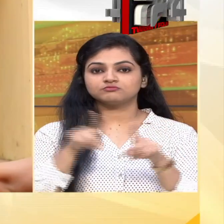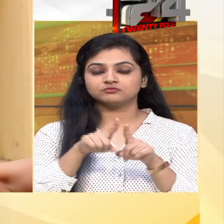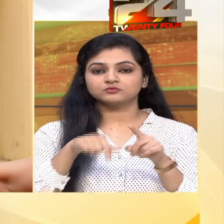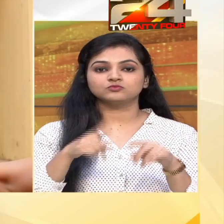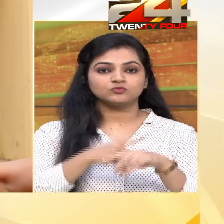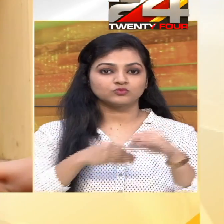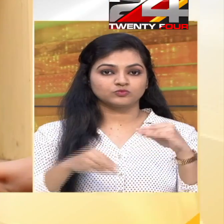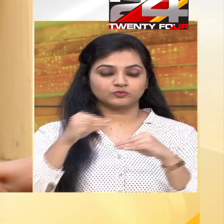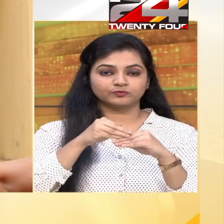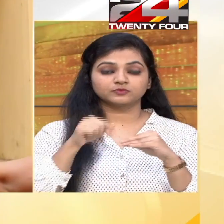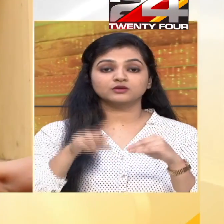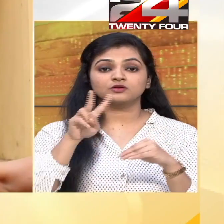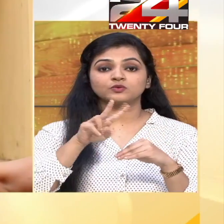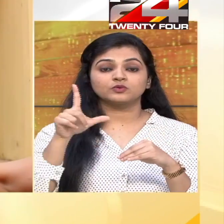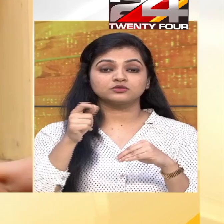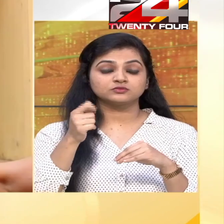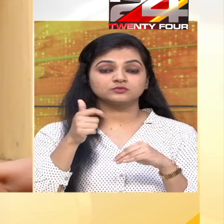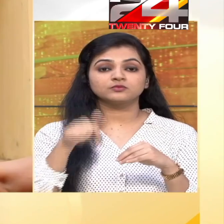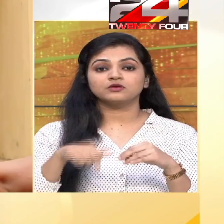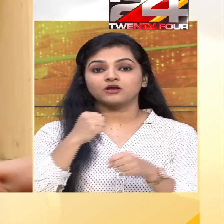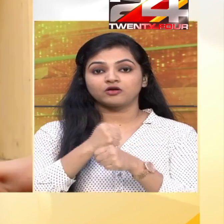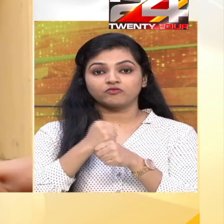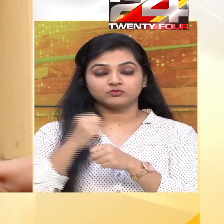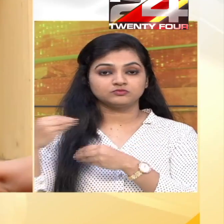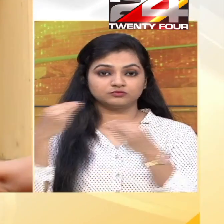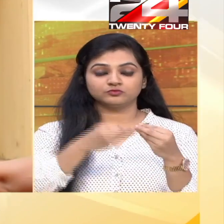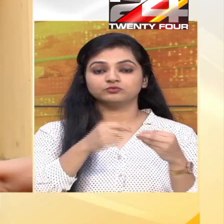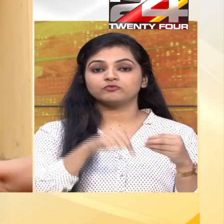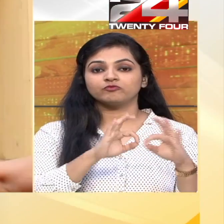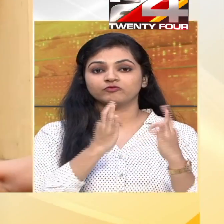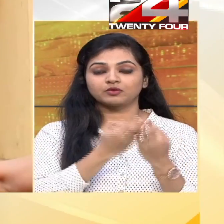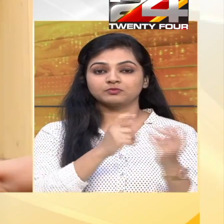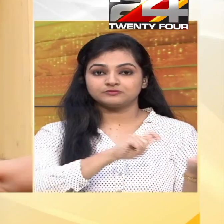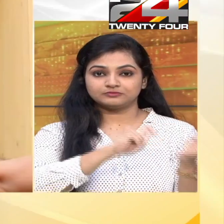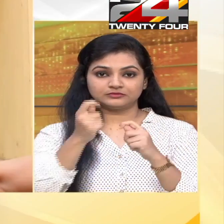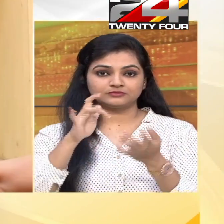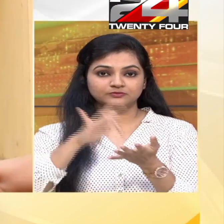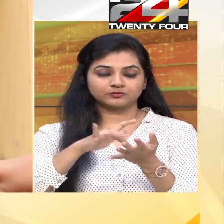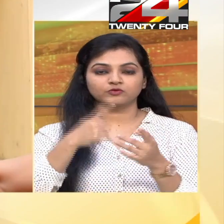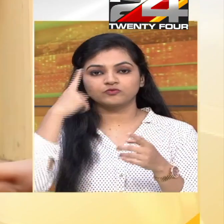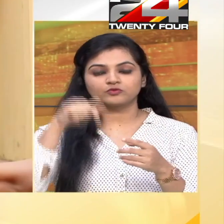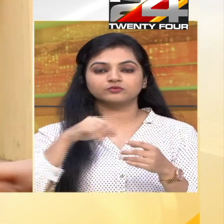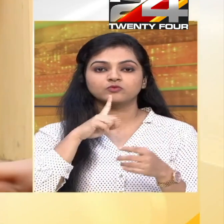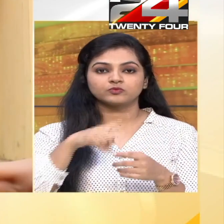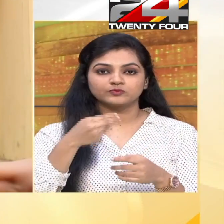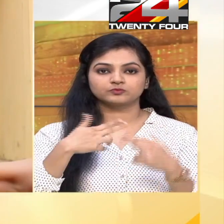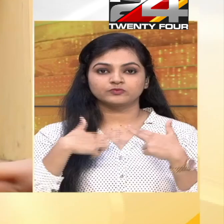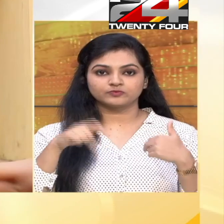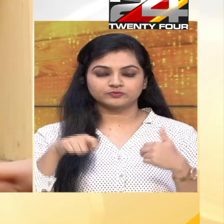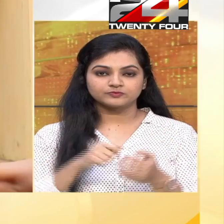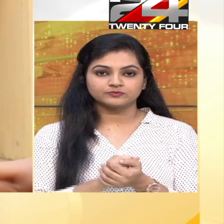തന്നെ 2 ലക്ഷം രൂപ സർക്കാരിനോട് കുട്ടിക്ക് കുടുംബത്തിന് പുനരധിവാസത്തിന് വേണ്ടി കൊടുക്കാനും ഓർഡറാക്കിയിട്ടുണ്ട്. കോടതി